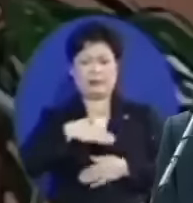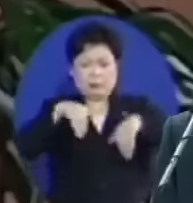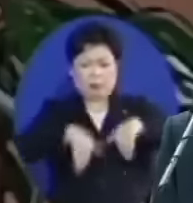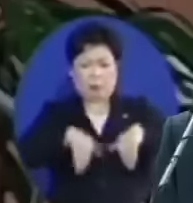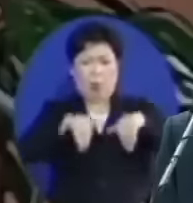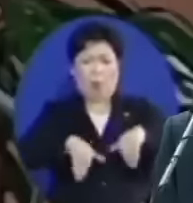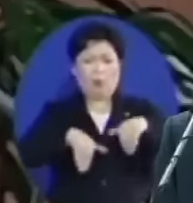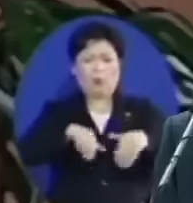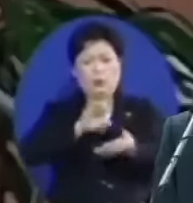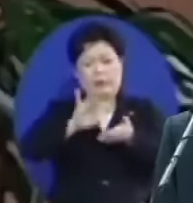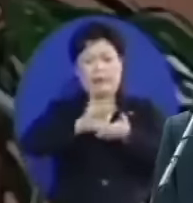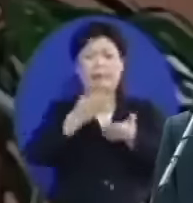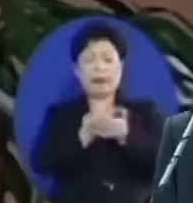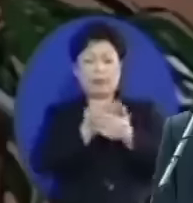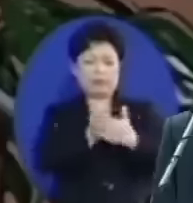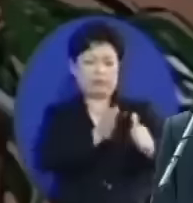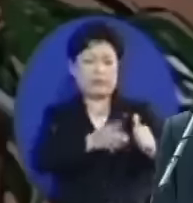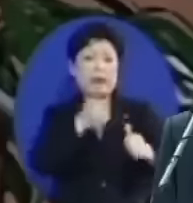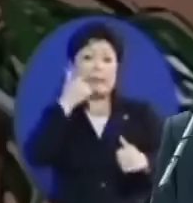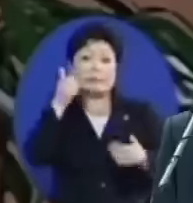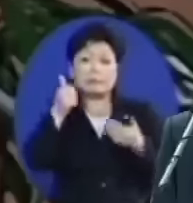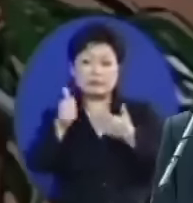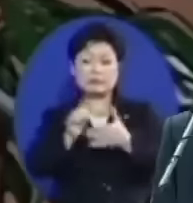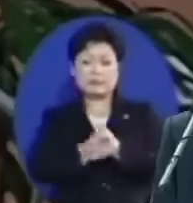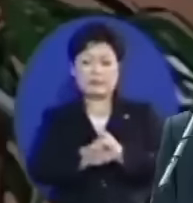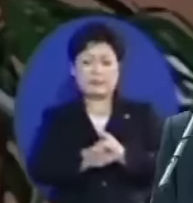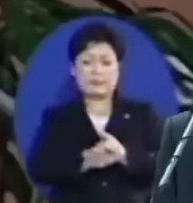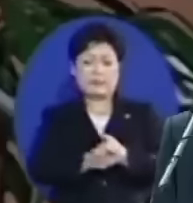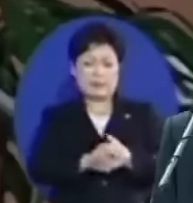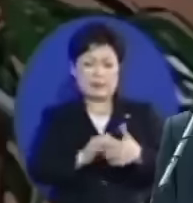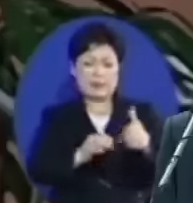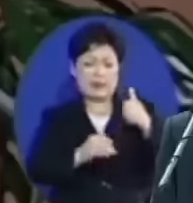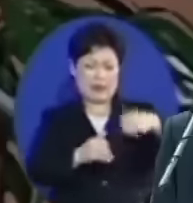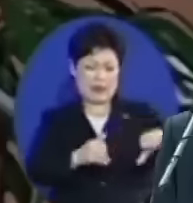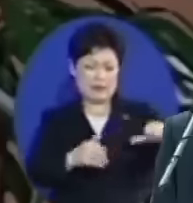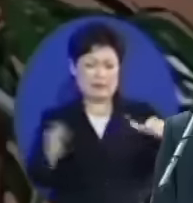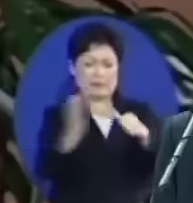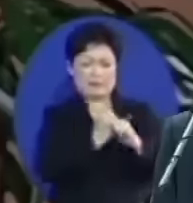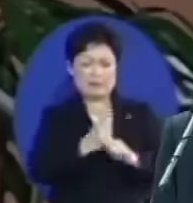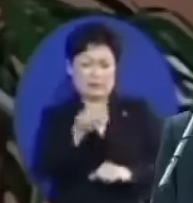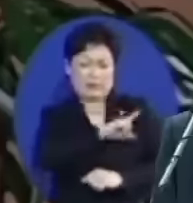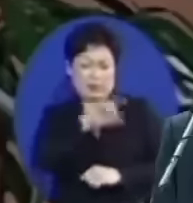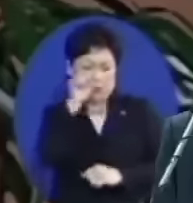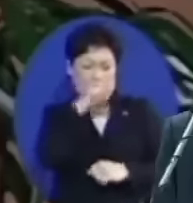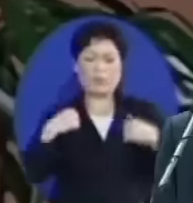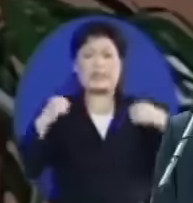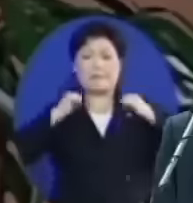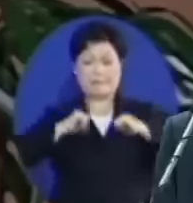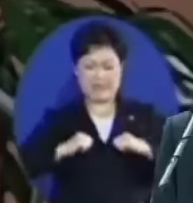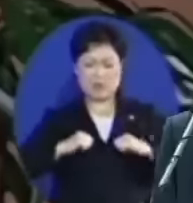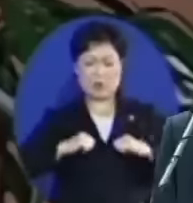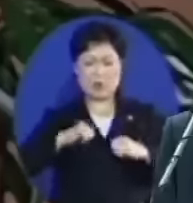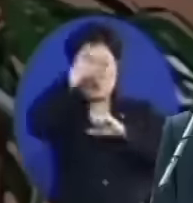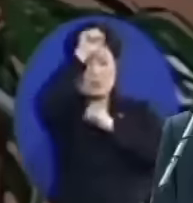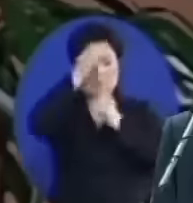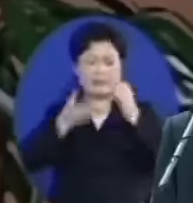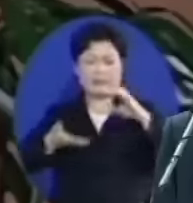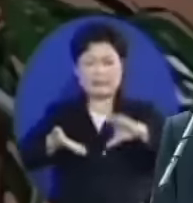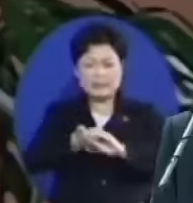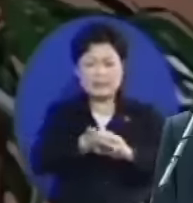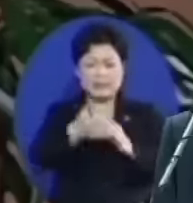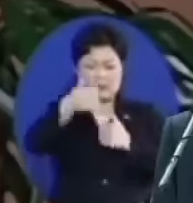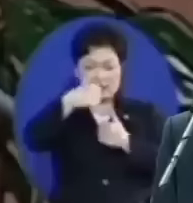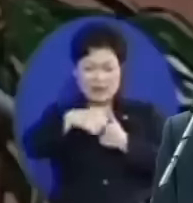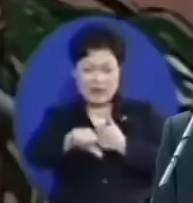사용하여 주십시오. 그때 아버지가 반김에 그 아들을 끌어안고 제일 좋은 옷을 갖다 입히고 신발을 신기고 아들